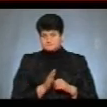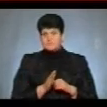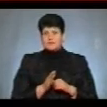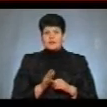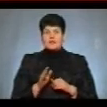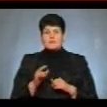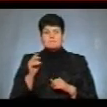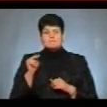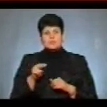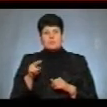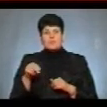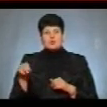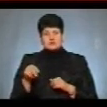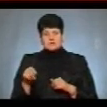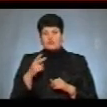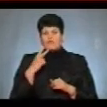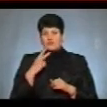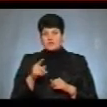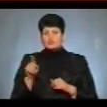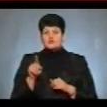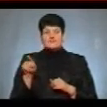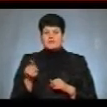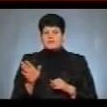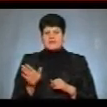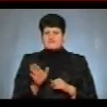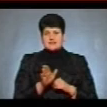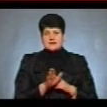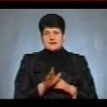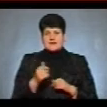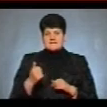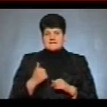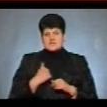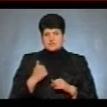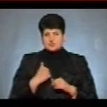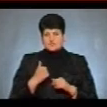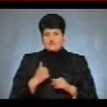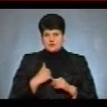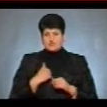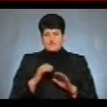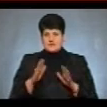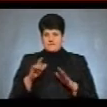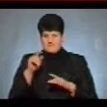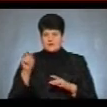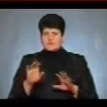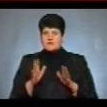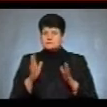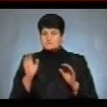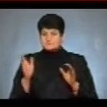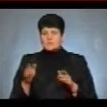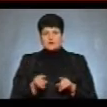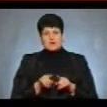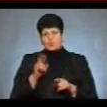Петра Порошенка і по його програмі видно, що він не відкидає, значить, військовий варіант, значить, повернення території. Так само, як і